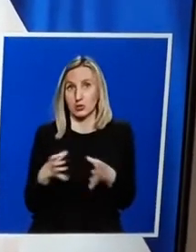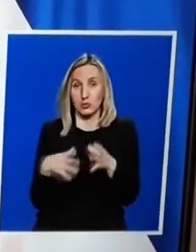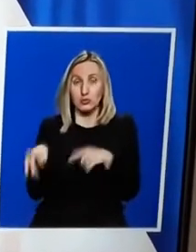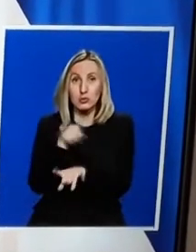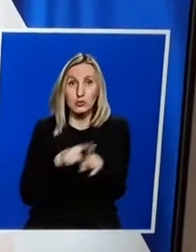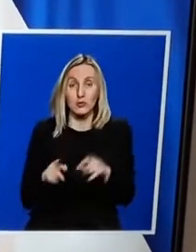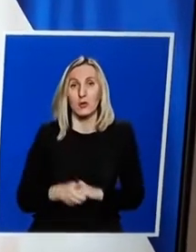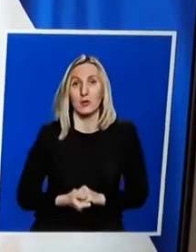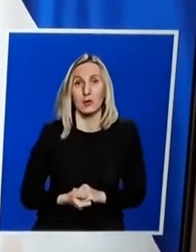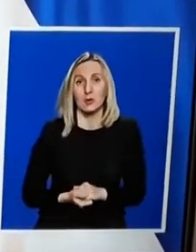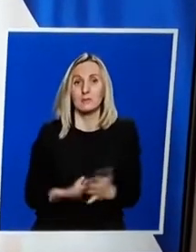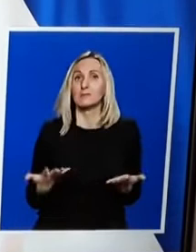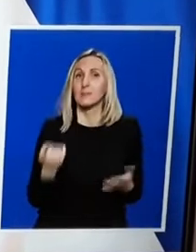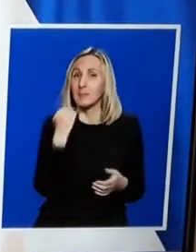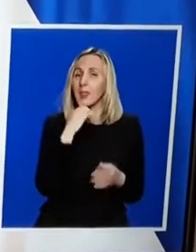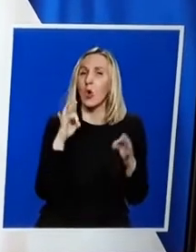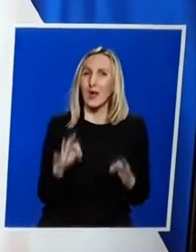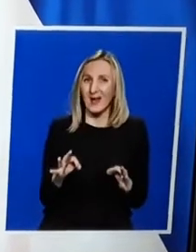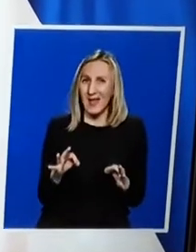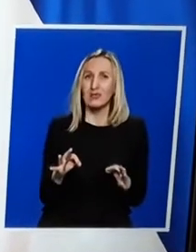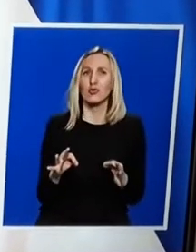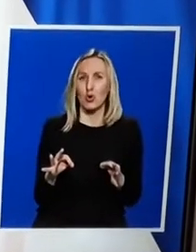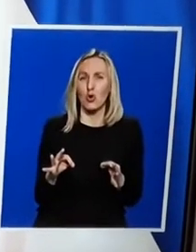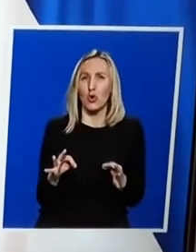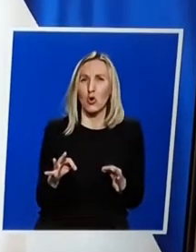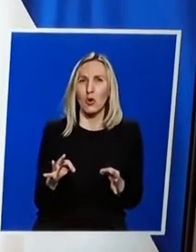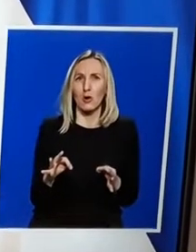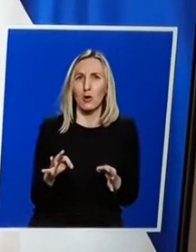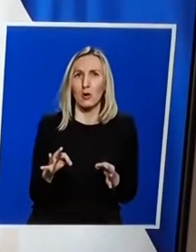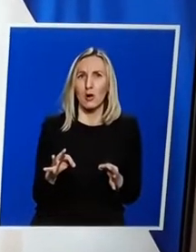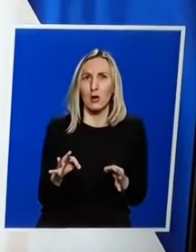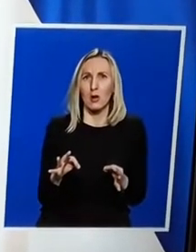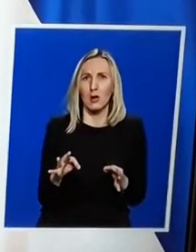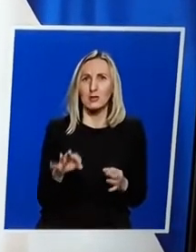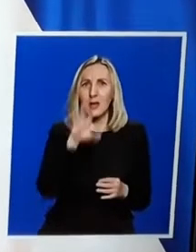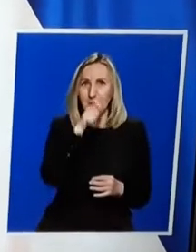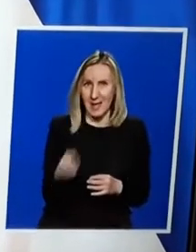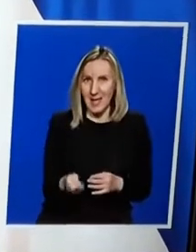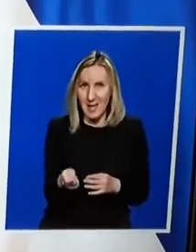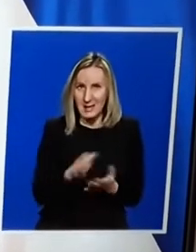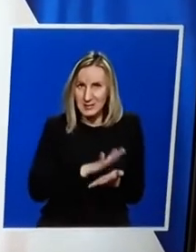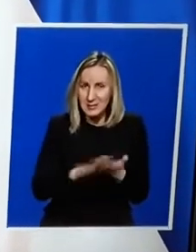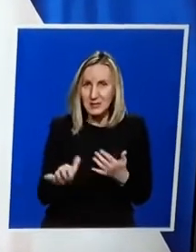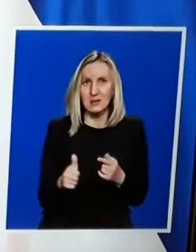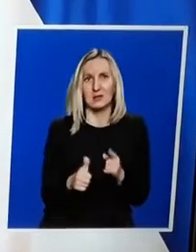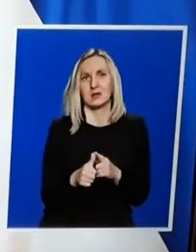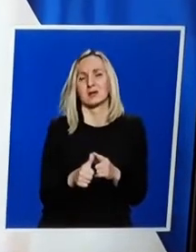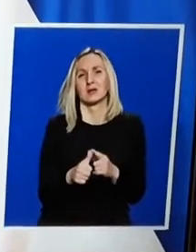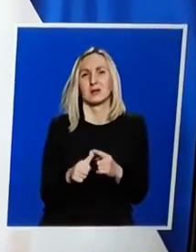Prema tome, konkretno za puštanje pasa i izlazak